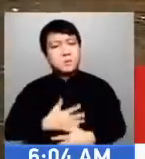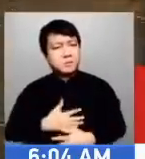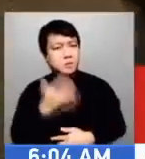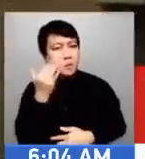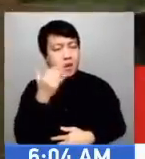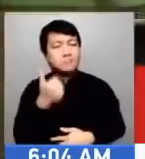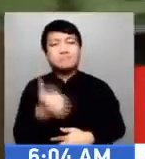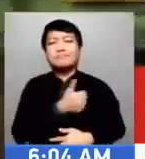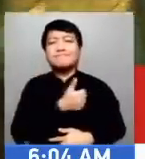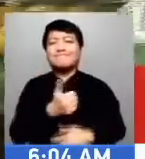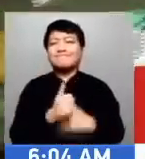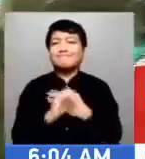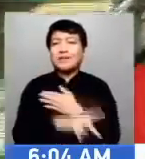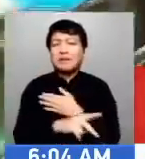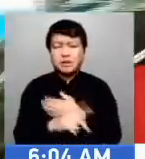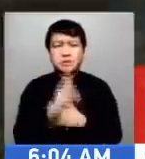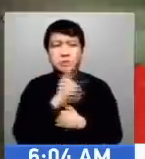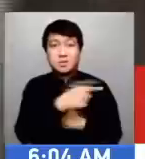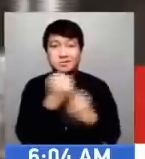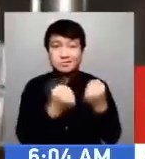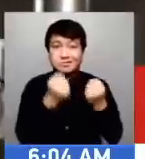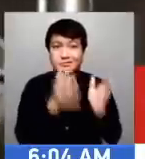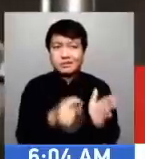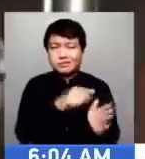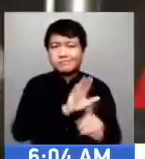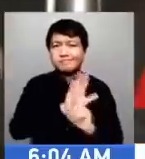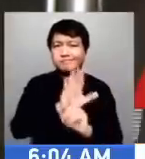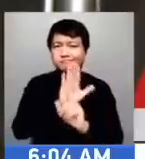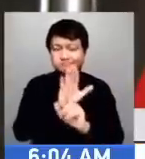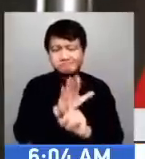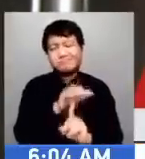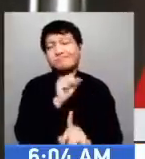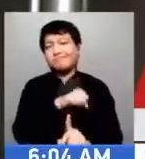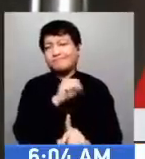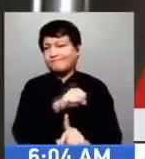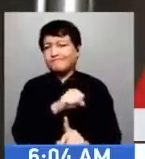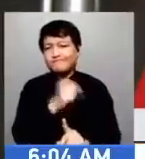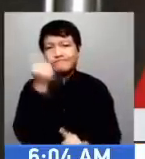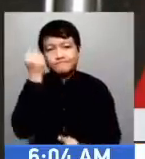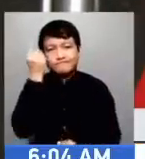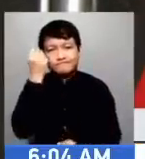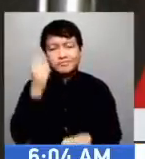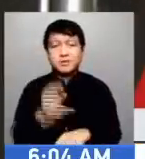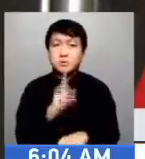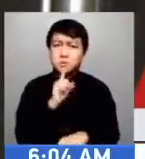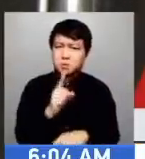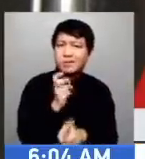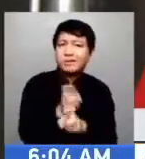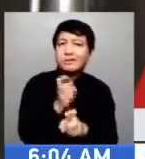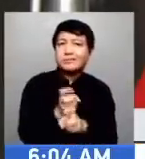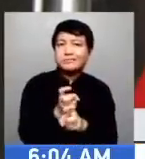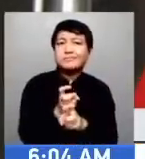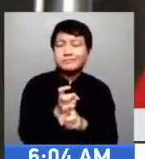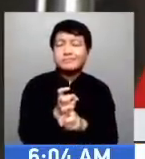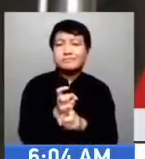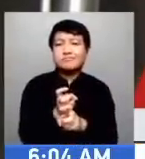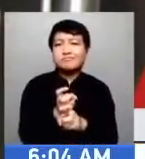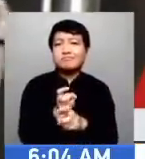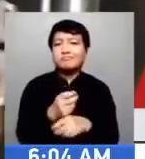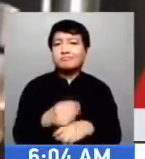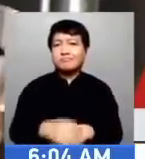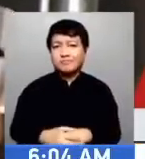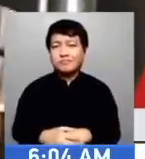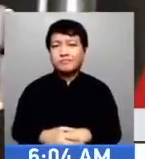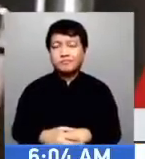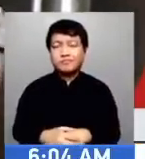ang mga tsuper sa kanilang pinaglalaban. Nakawawa yung commuter eh. Mahirapan talaga. Mahirapan. Tapos siguro,